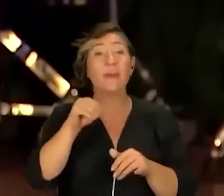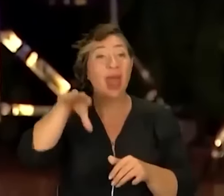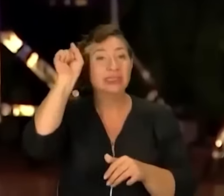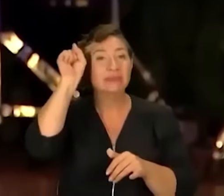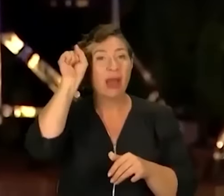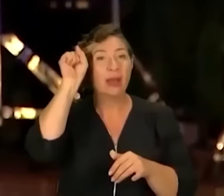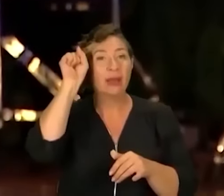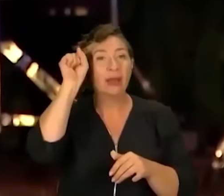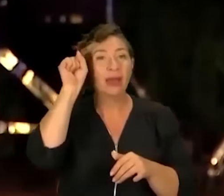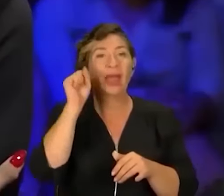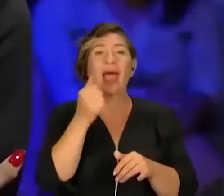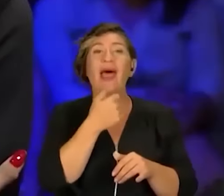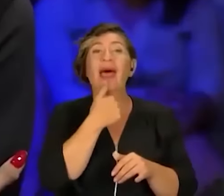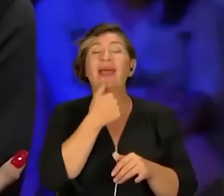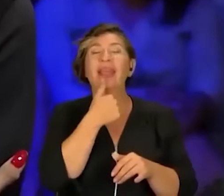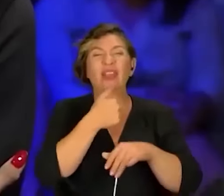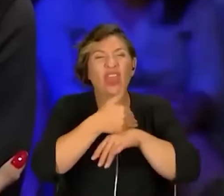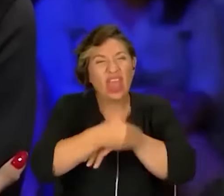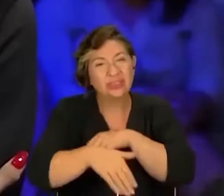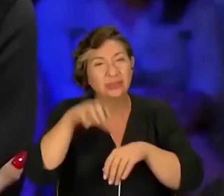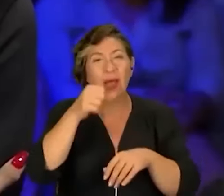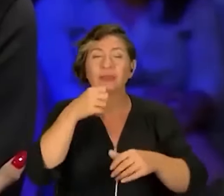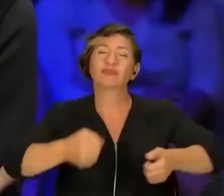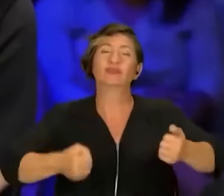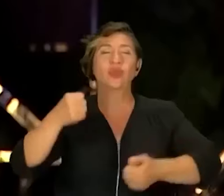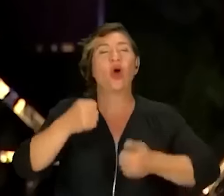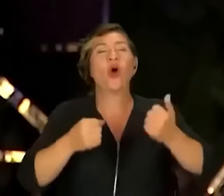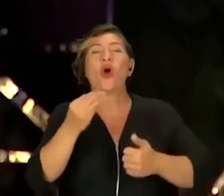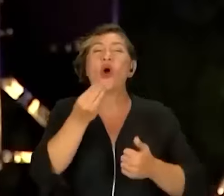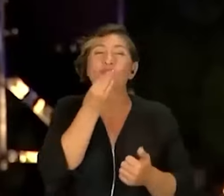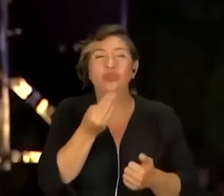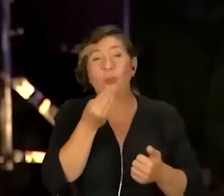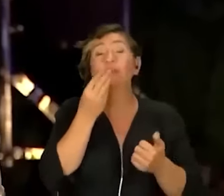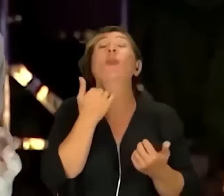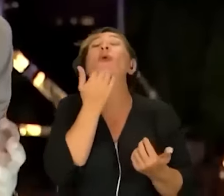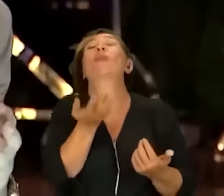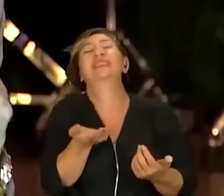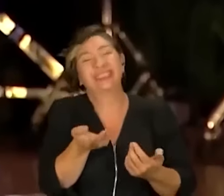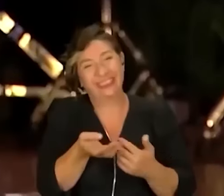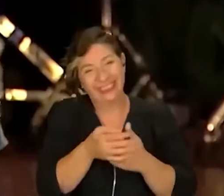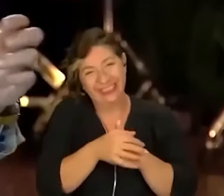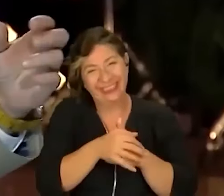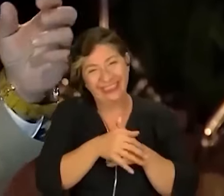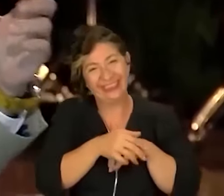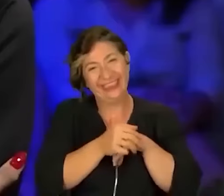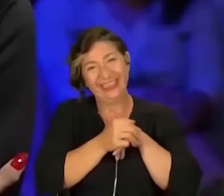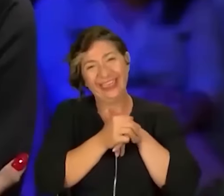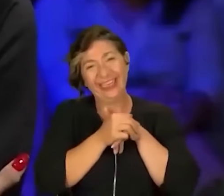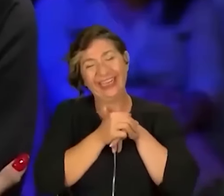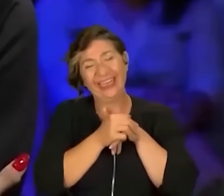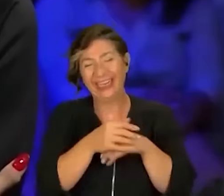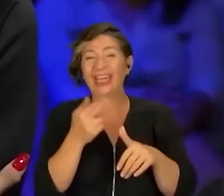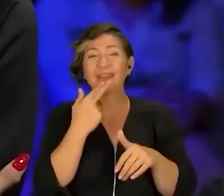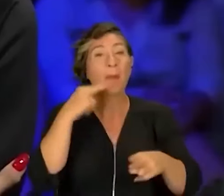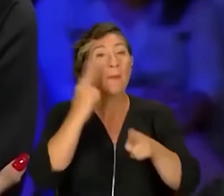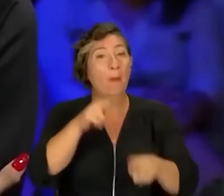ezberler Evet erkekler ezberleme Düşünsene Adam arabayı kullanıyor öpeceğim öpeceğim olmaz Dolayısıyla